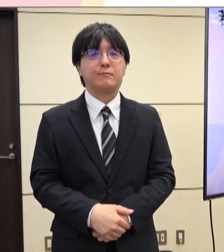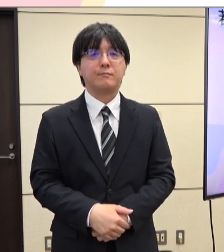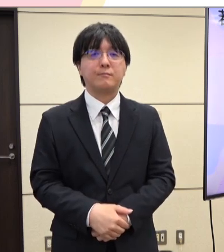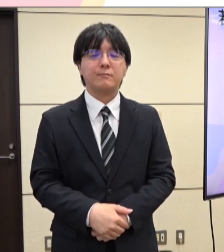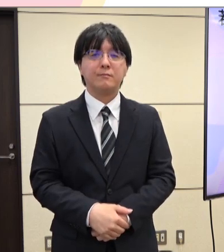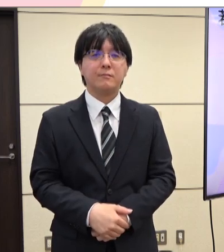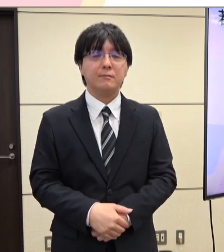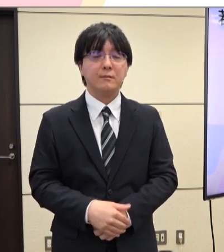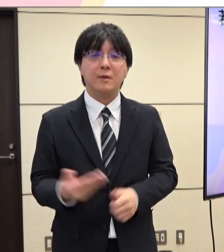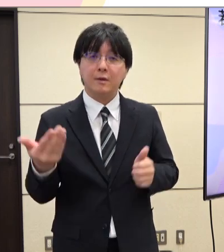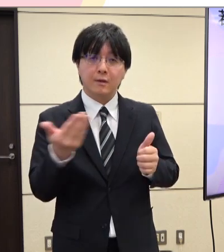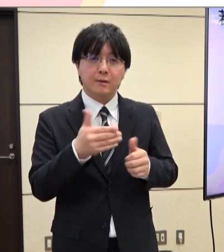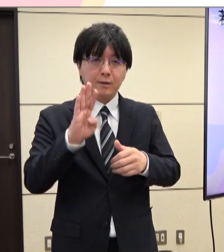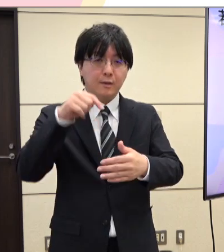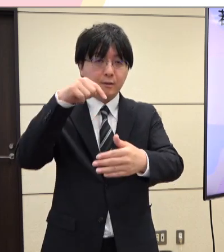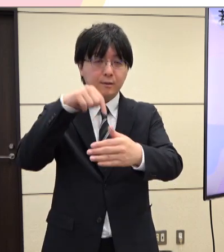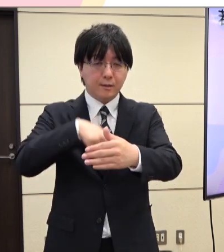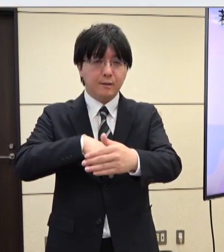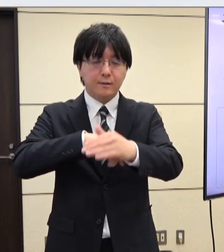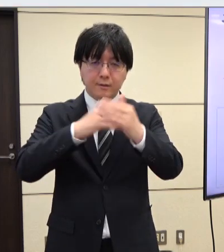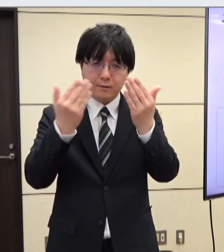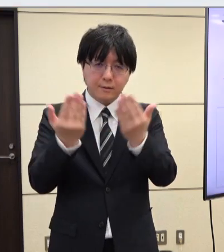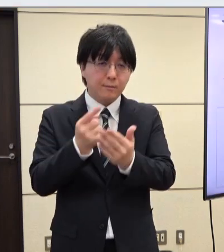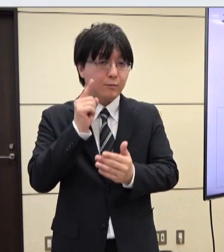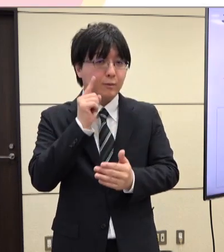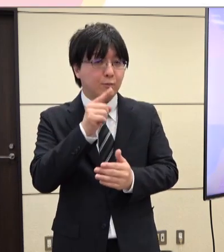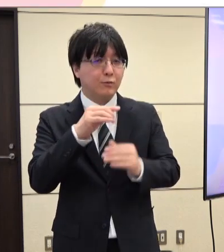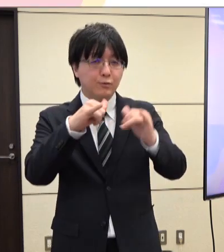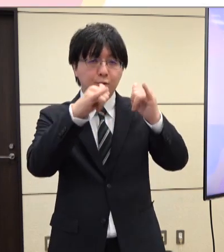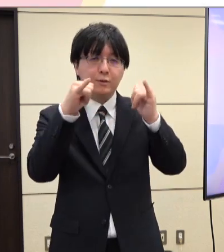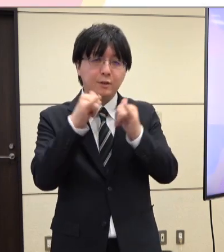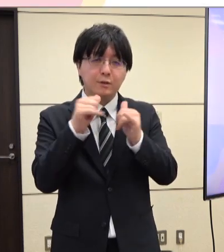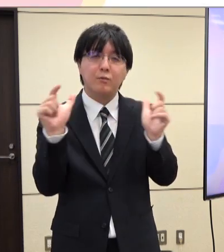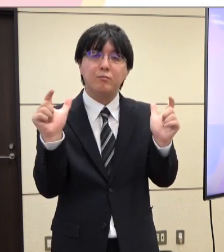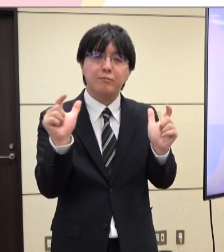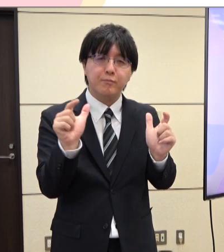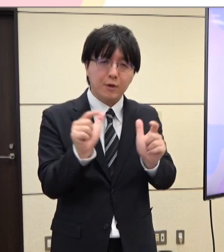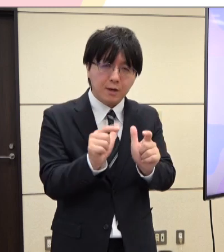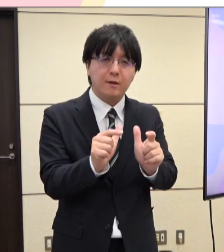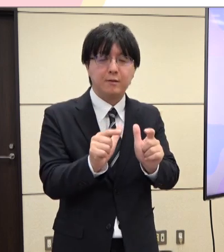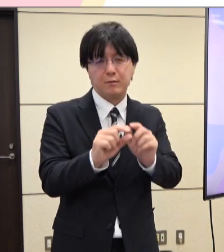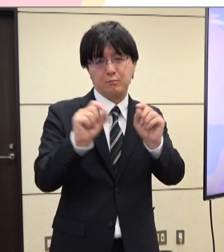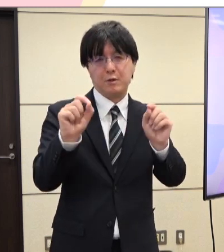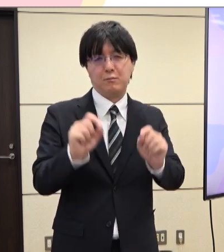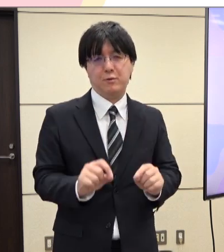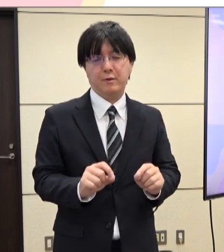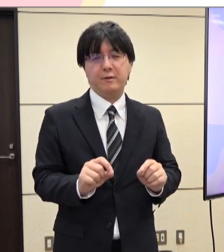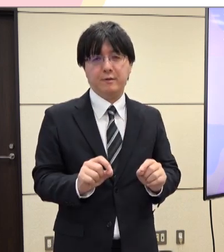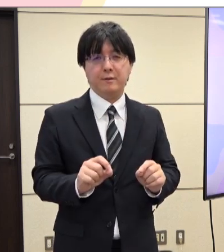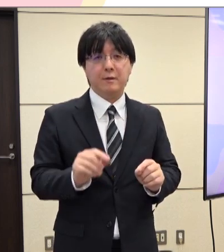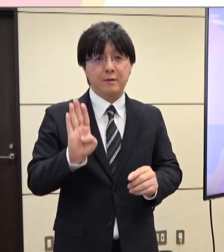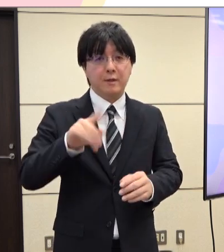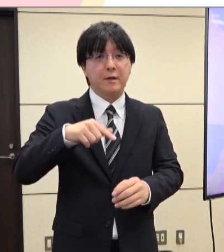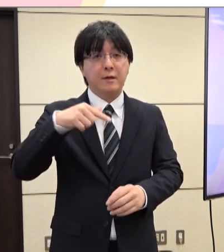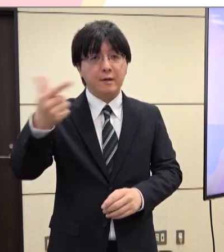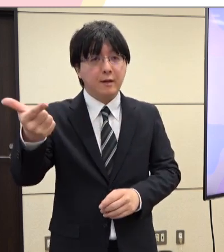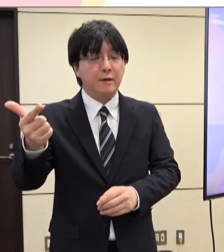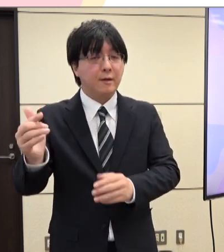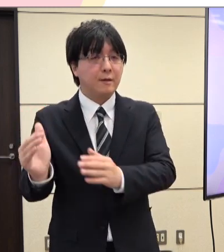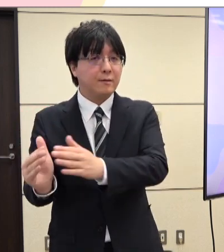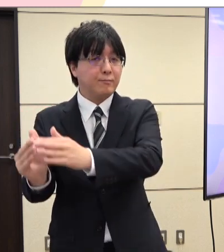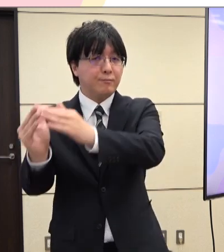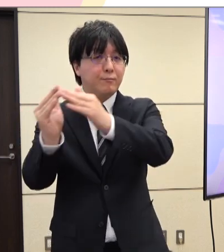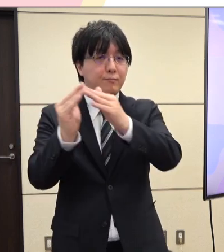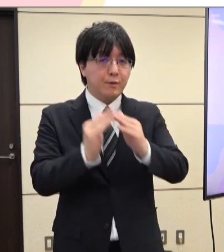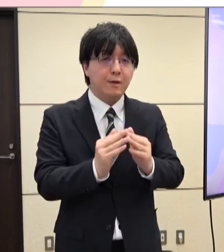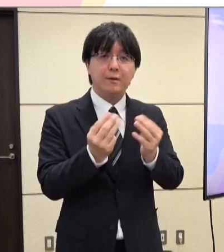県全体で見ると人口流出、転出が多くて、まあ、問題になっている中で県外からの転